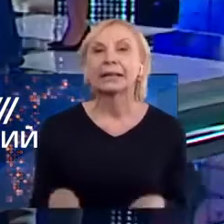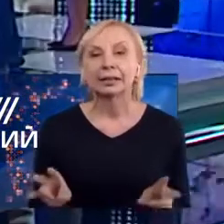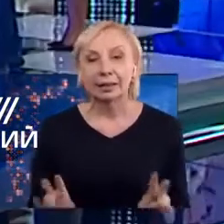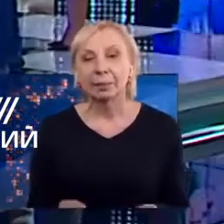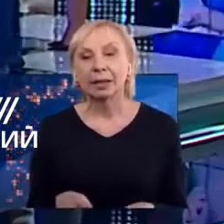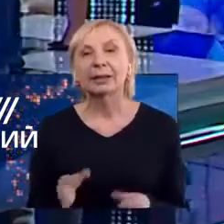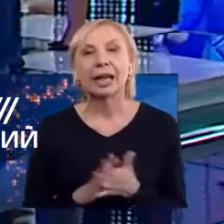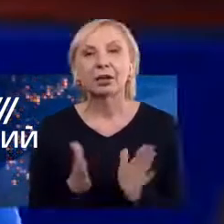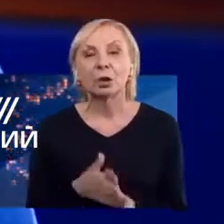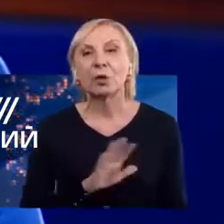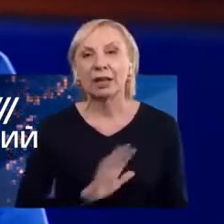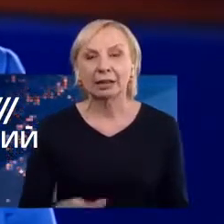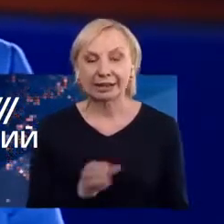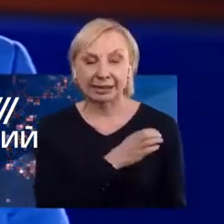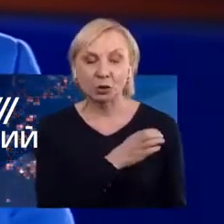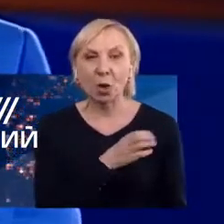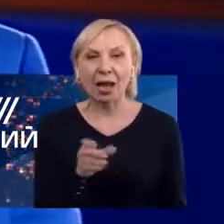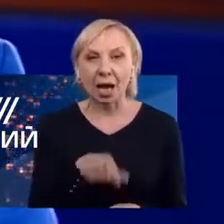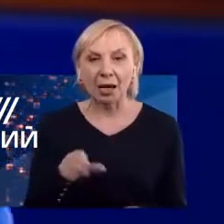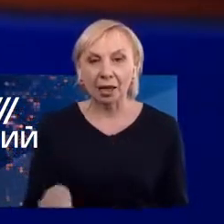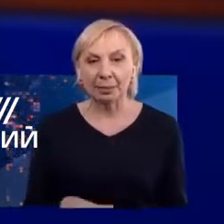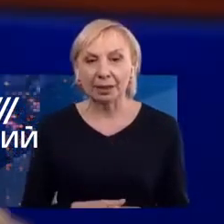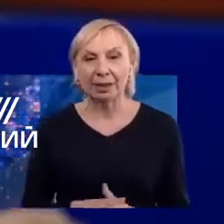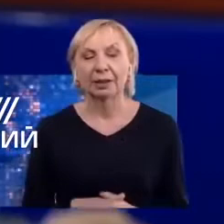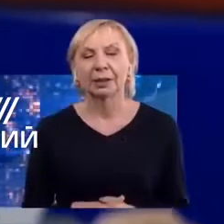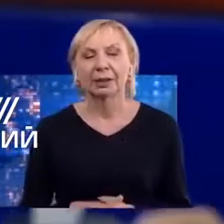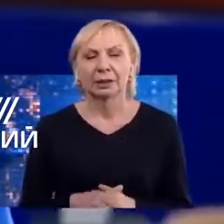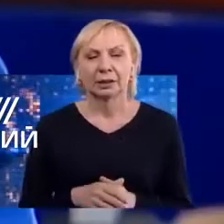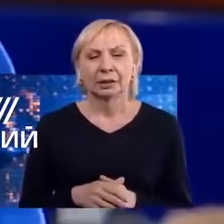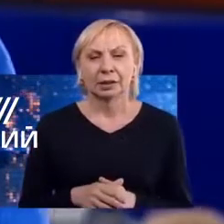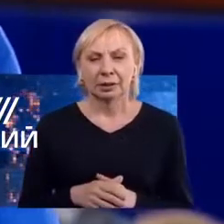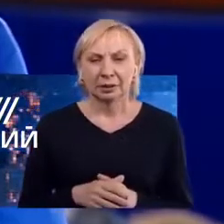не домовлятися з олігархами і боротися. Пане Вікторе, можна вийти сюди?